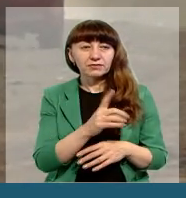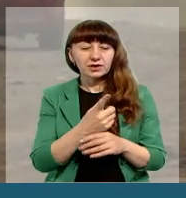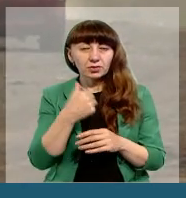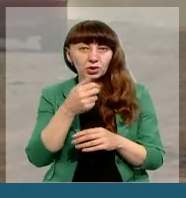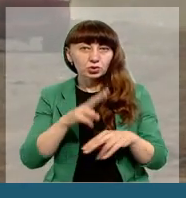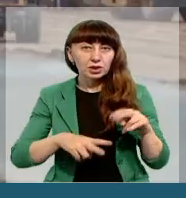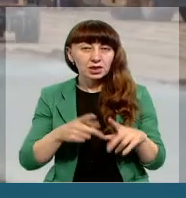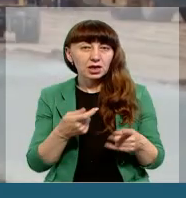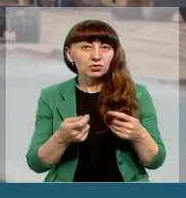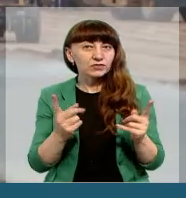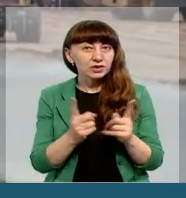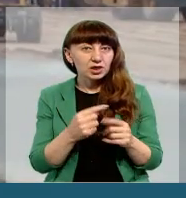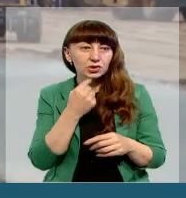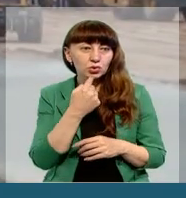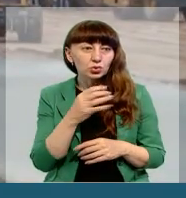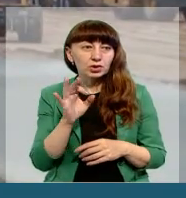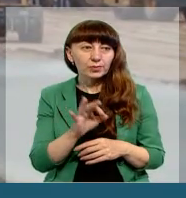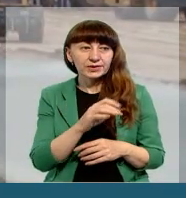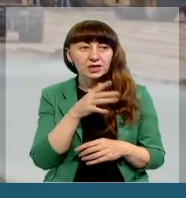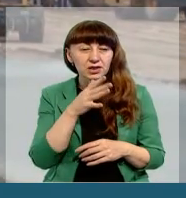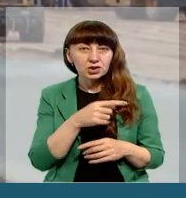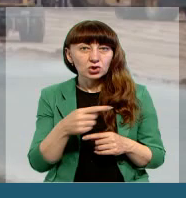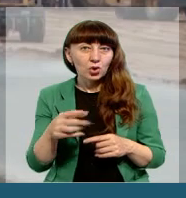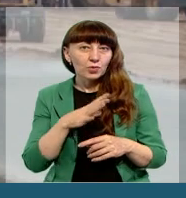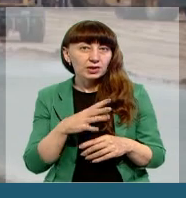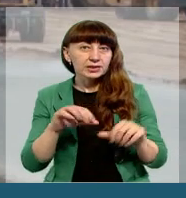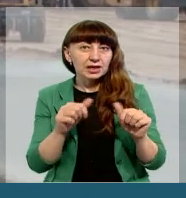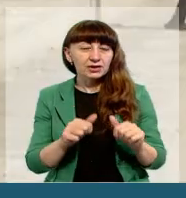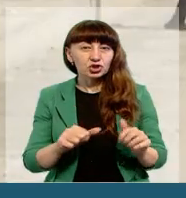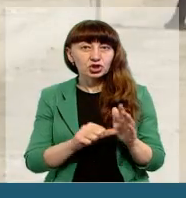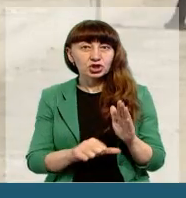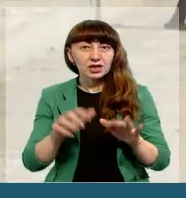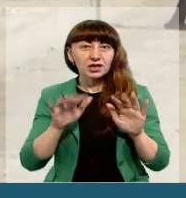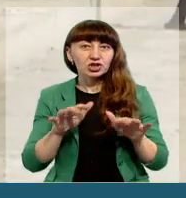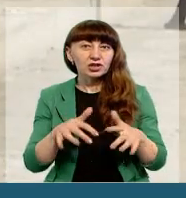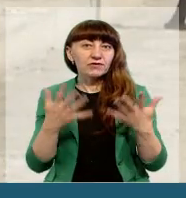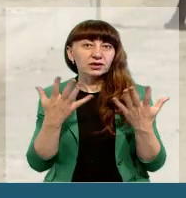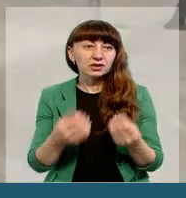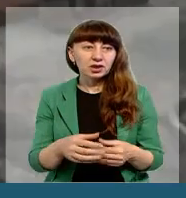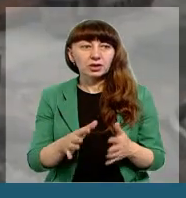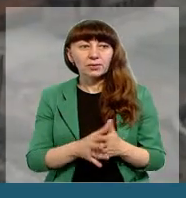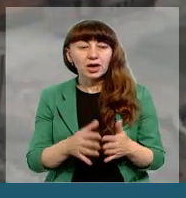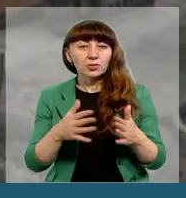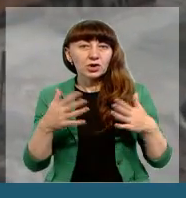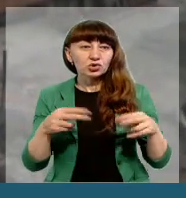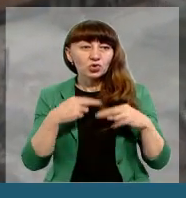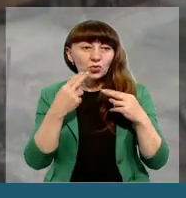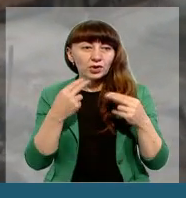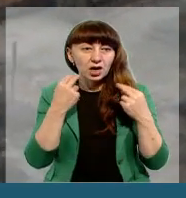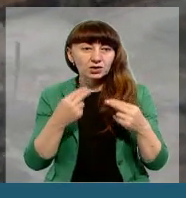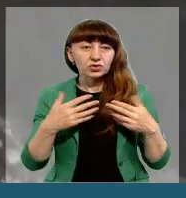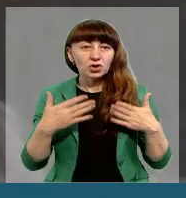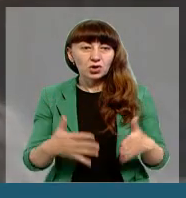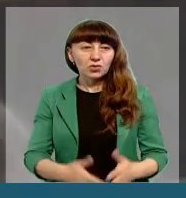подрядные организации столкнулись и с трудностями. За сезон было зафиксировано 60 дождливых дней, поэтому особое внимание к